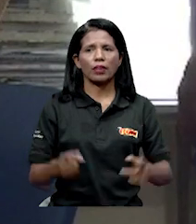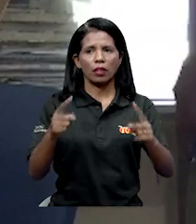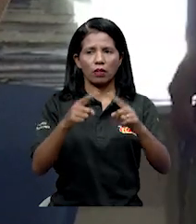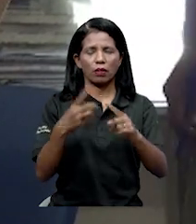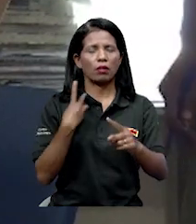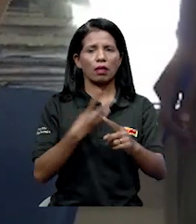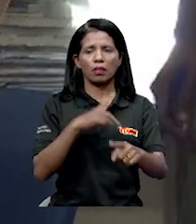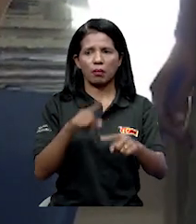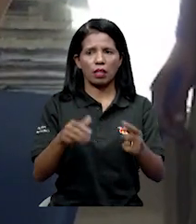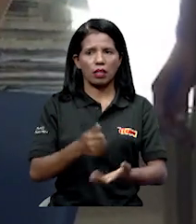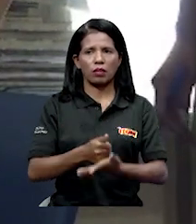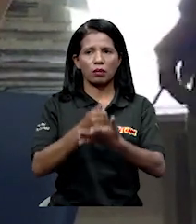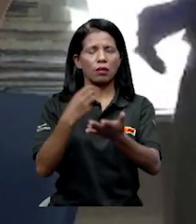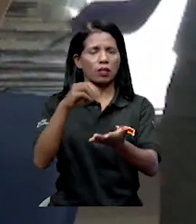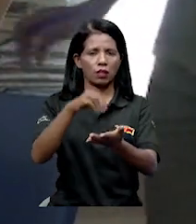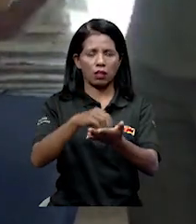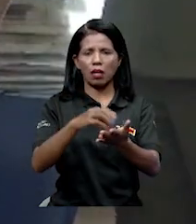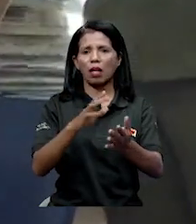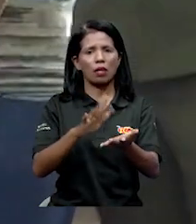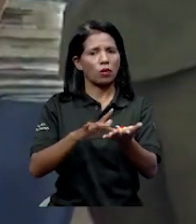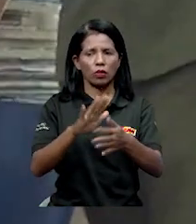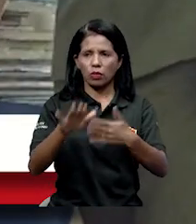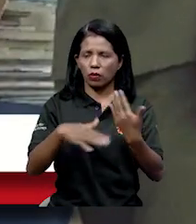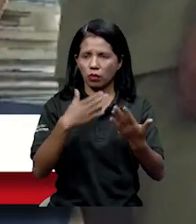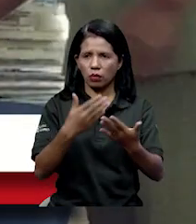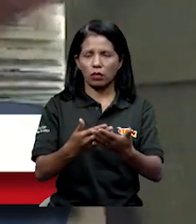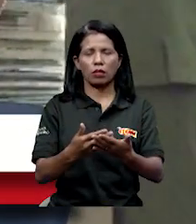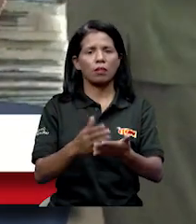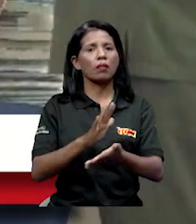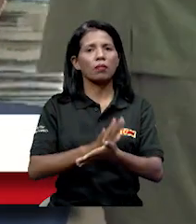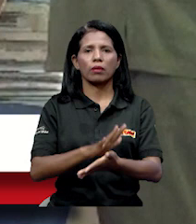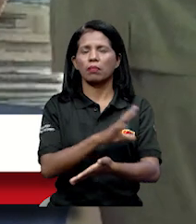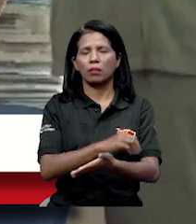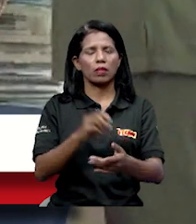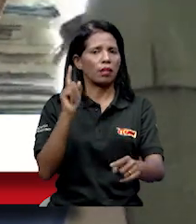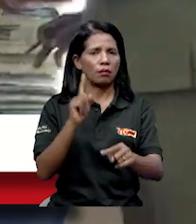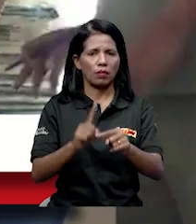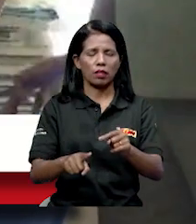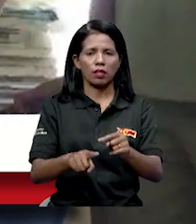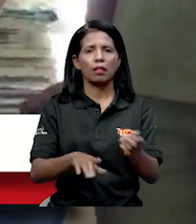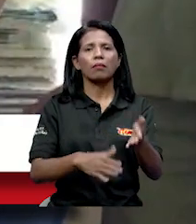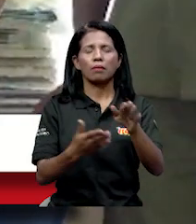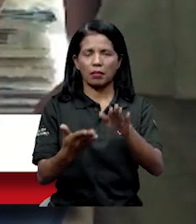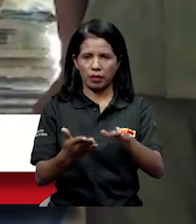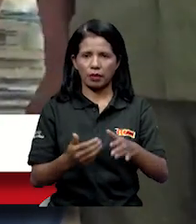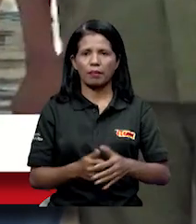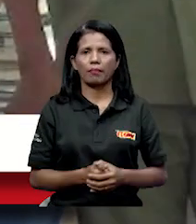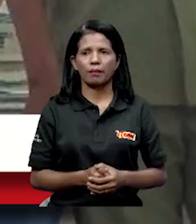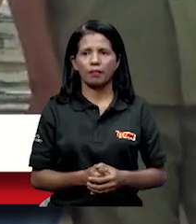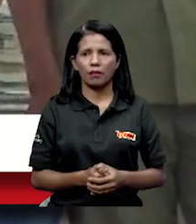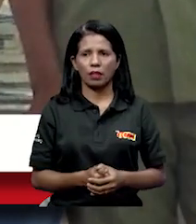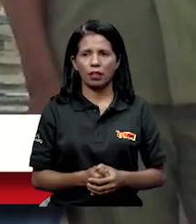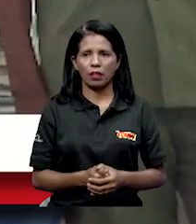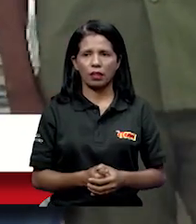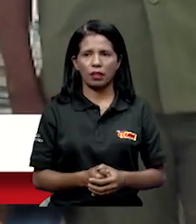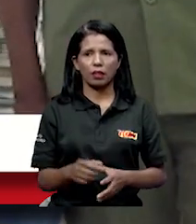level salva. Ami ta te mo xira hotu ami bombamos ni la casa. Ni isko. To me ni ne signivita e